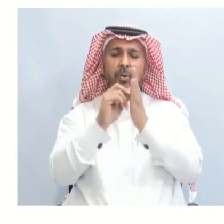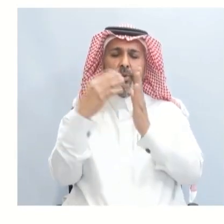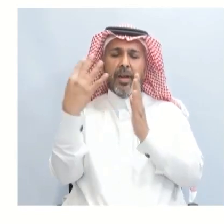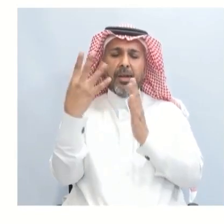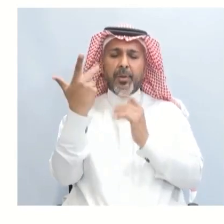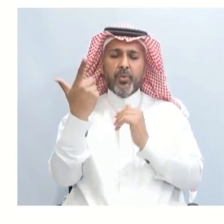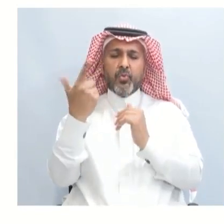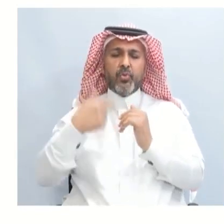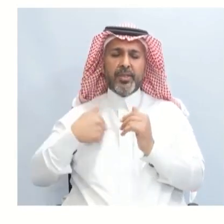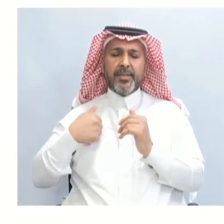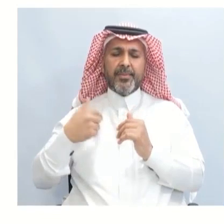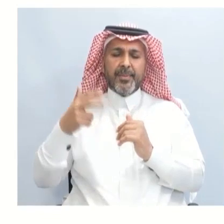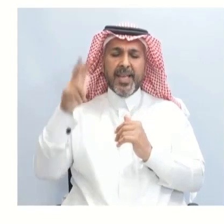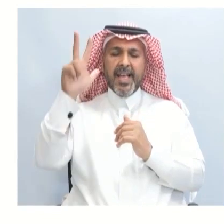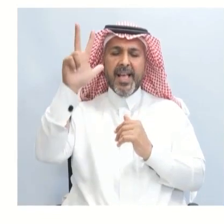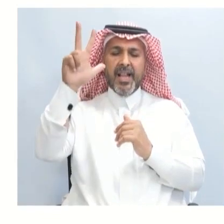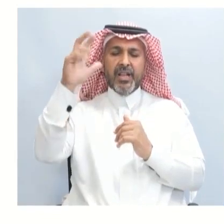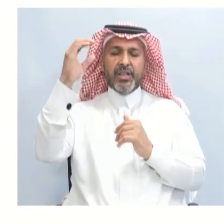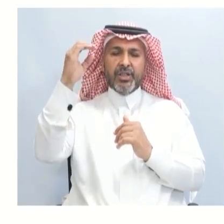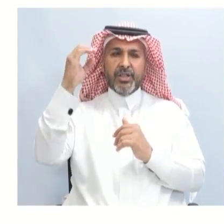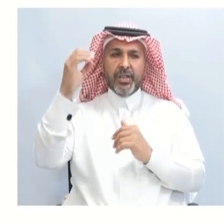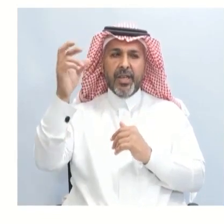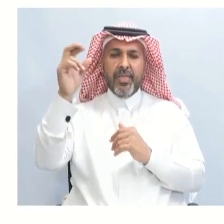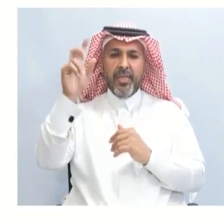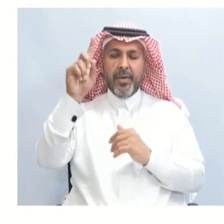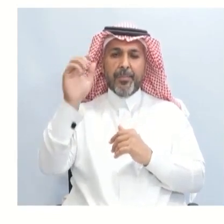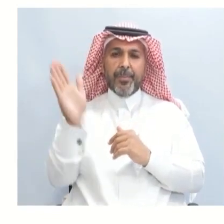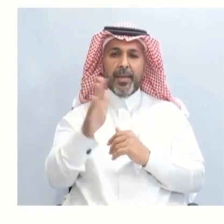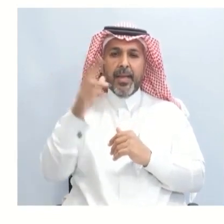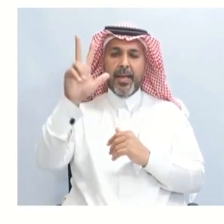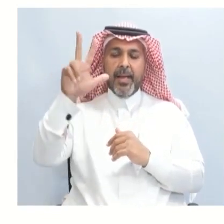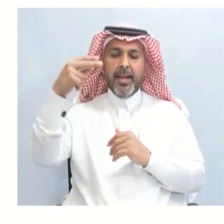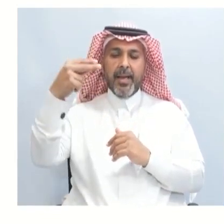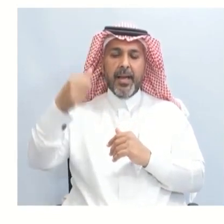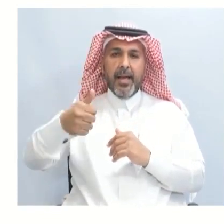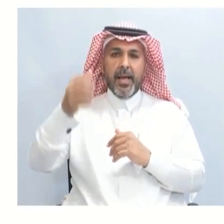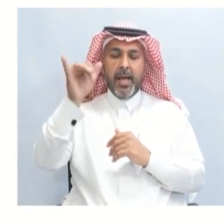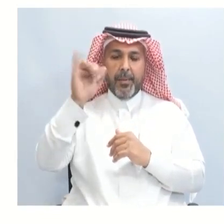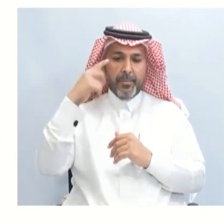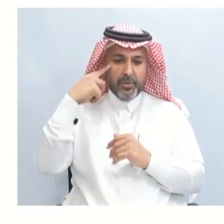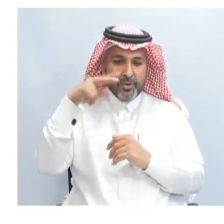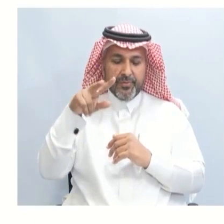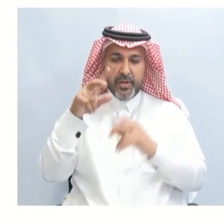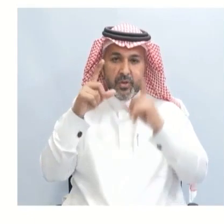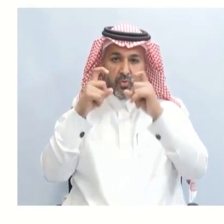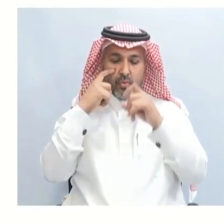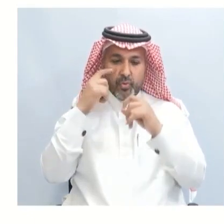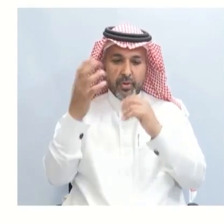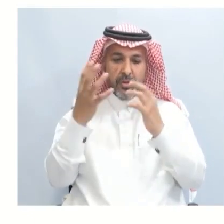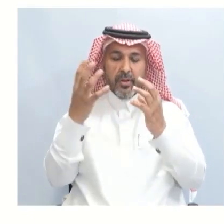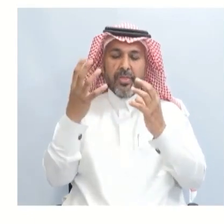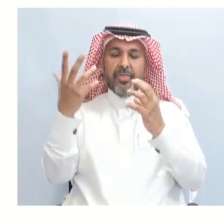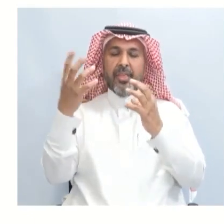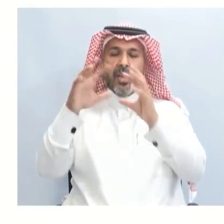الجذب العام وقانون نيوتن الرابع طبعا لاحظ في هذه الصوره يبدو لك كتلتين او